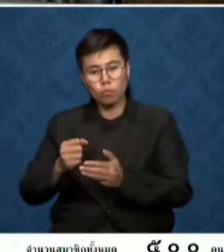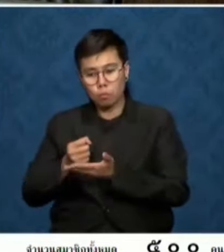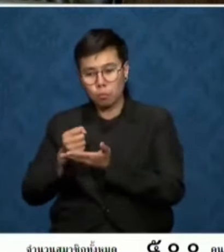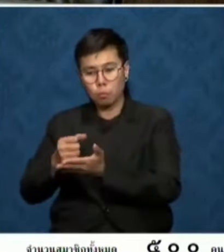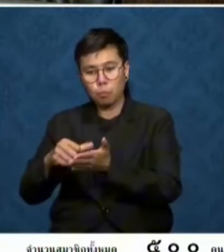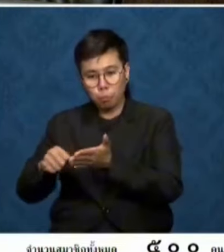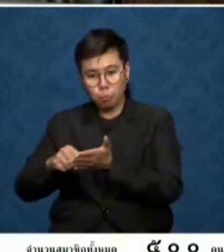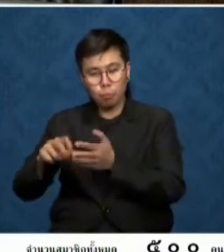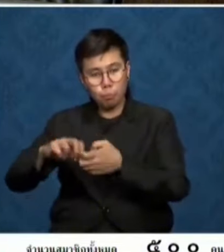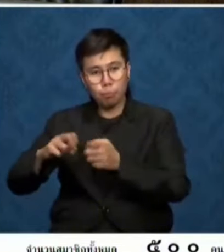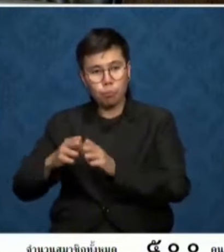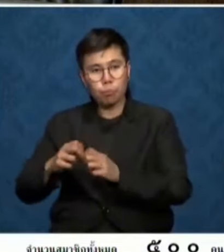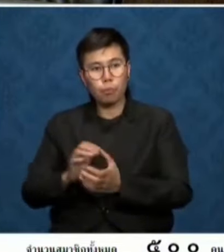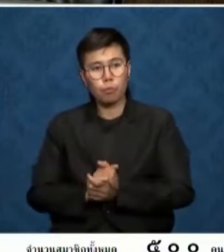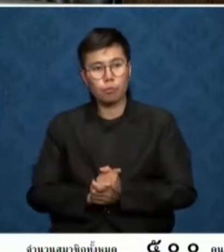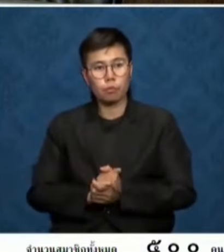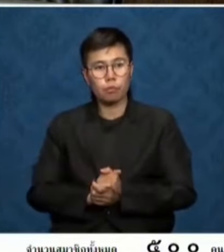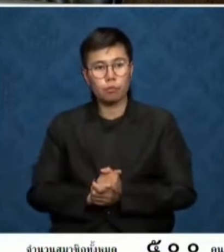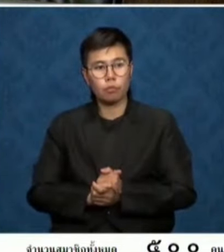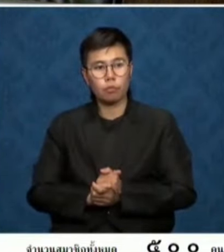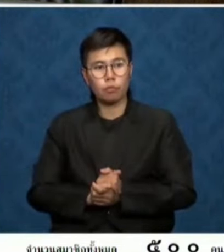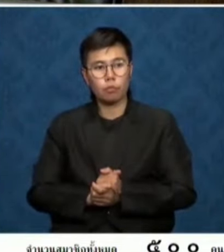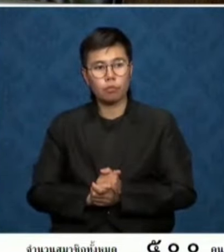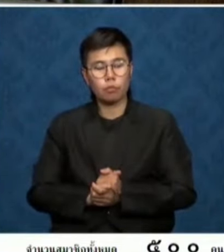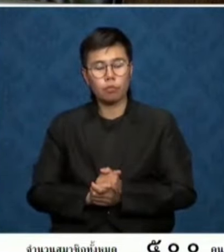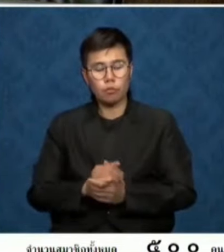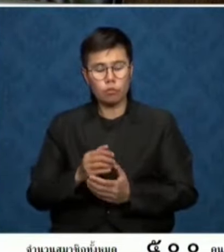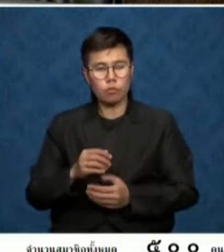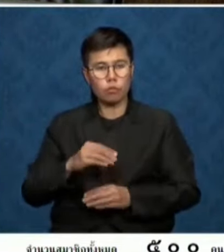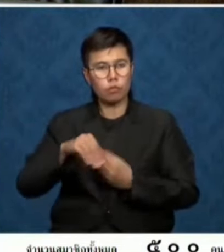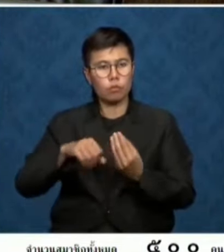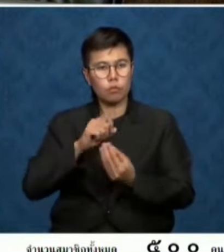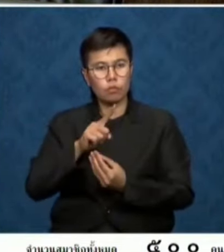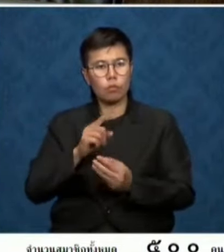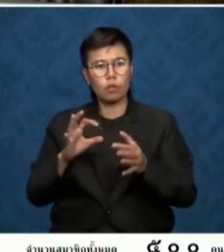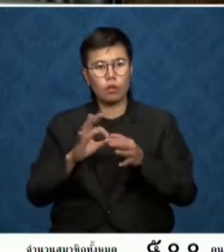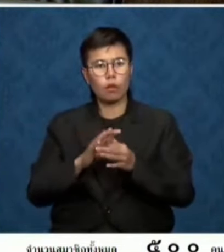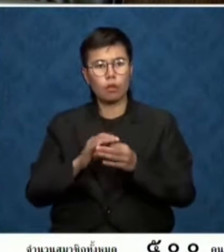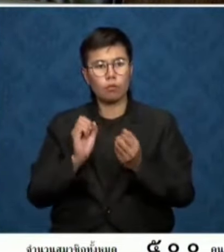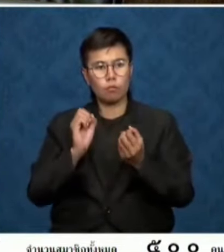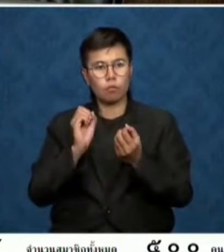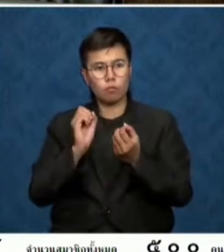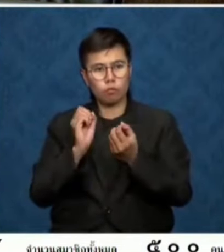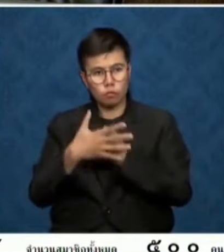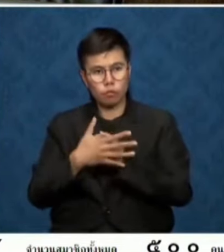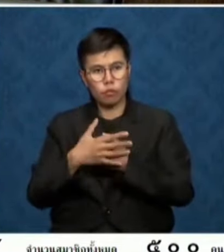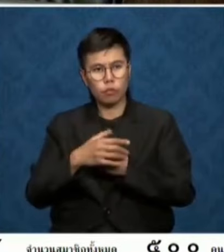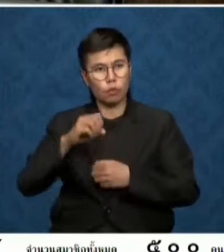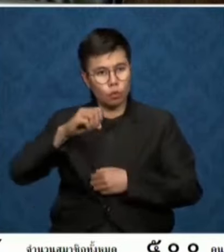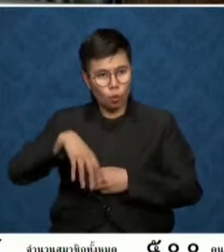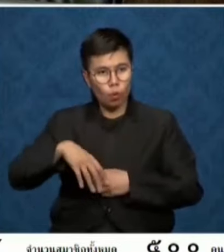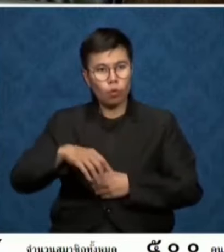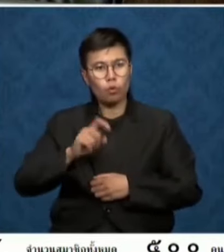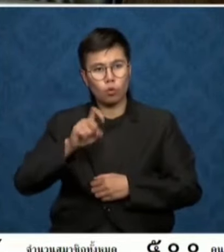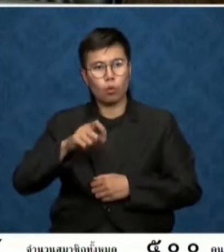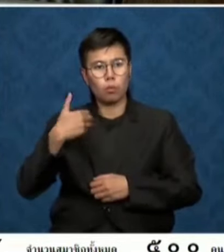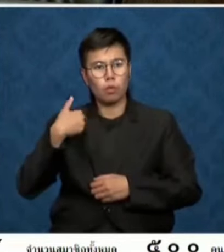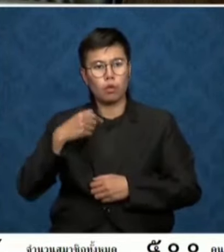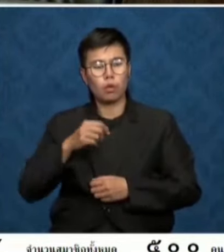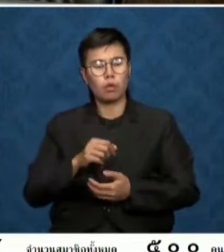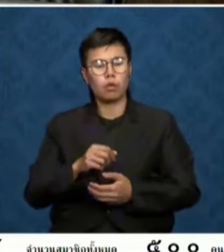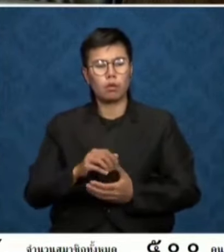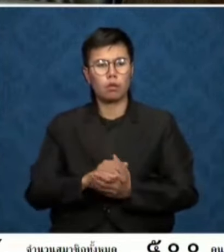ในปีนี้อะไรจะตกต่ำเศรษฐกิจของเรื่องผลไม้อะไรตกต่ำก็ต้องตั้งงบประมาณไว้ตรงนี้กรมภายใน